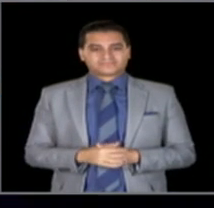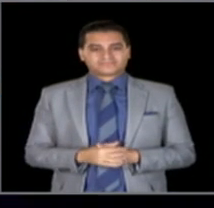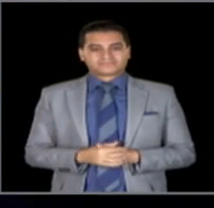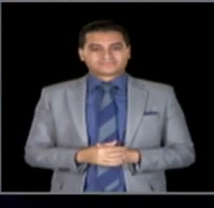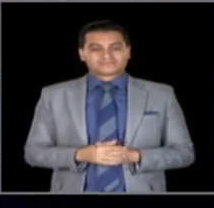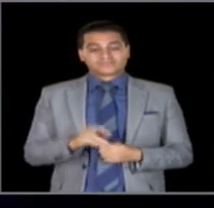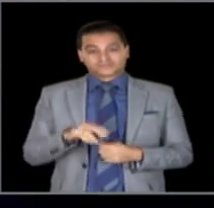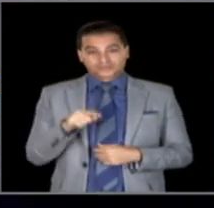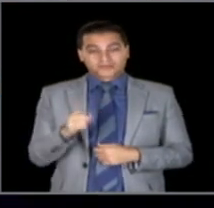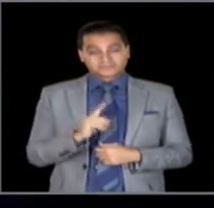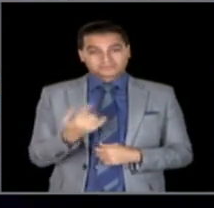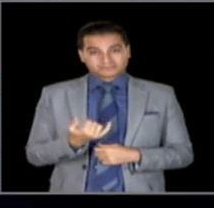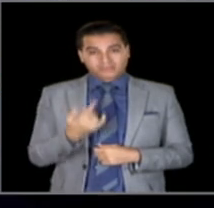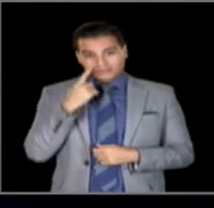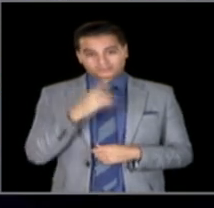سؤال مش سهل،